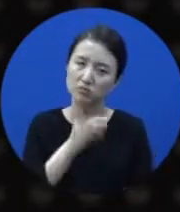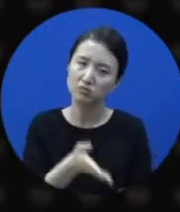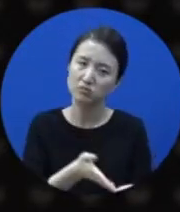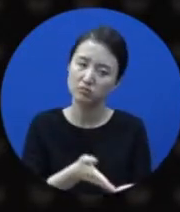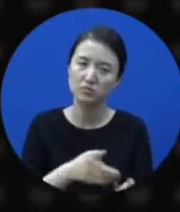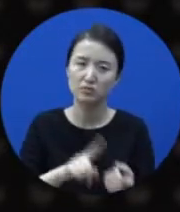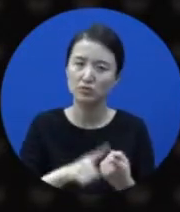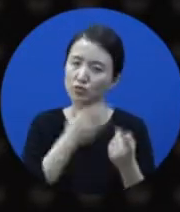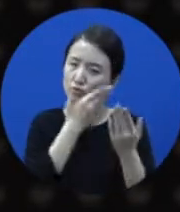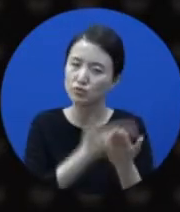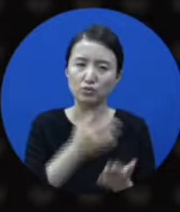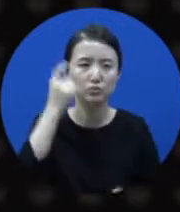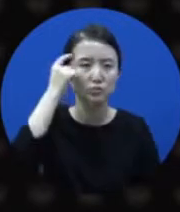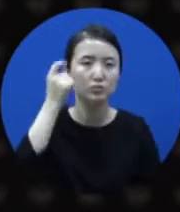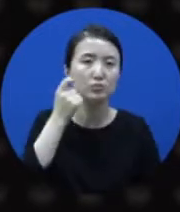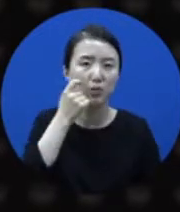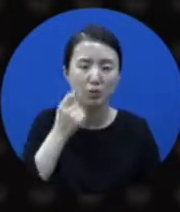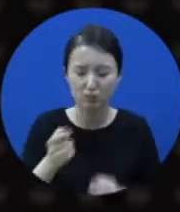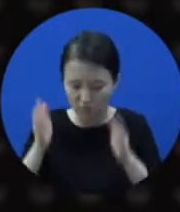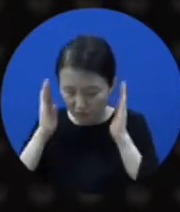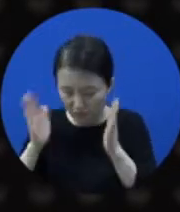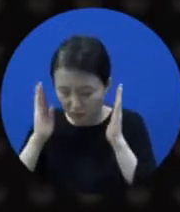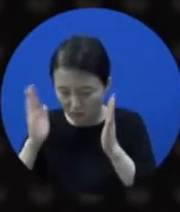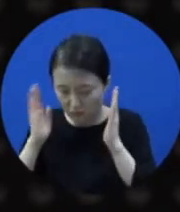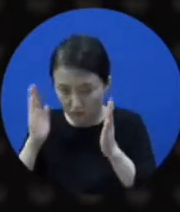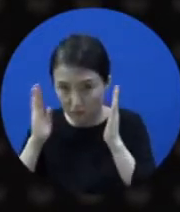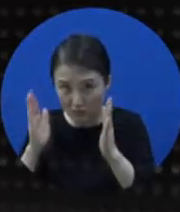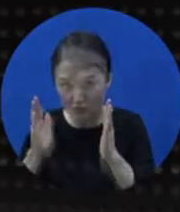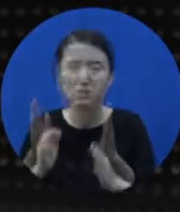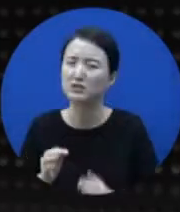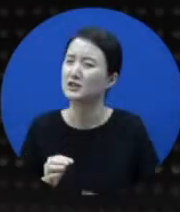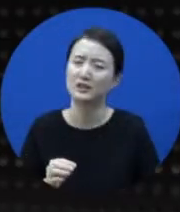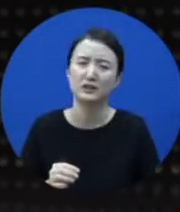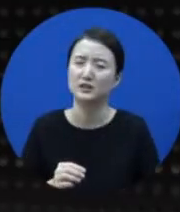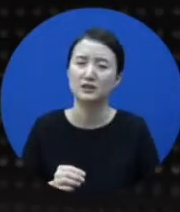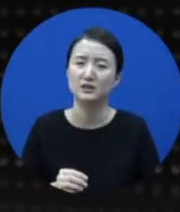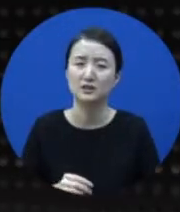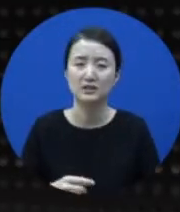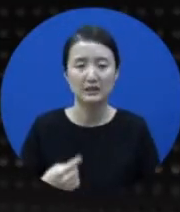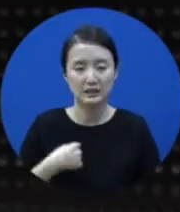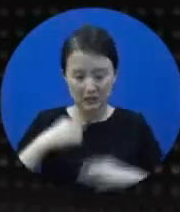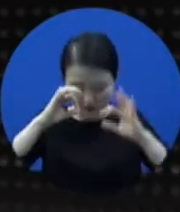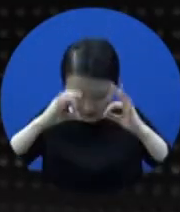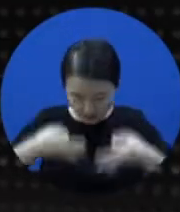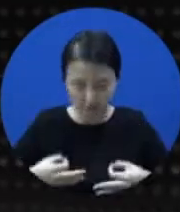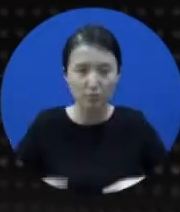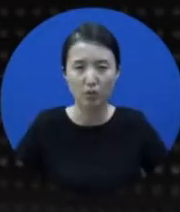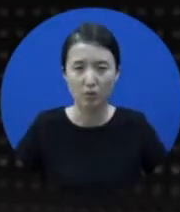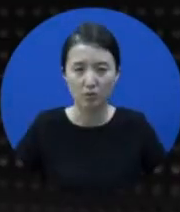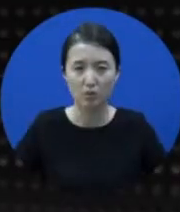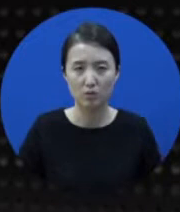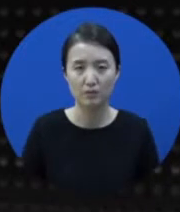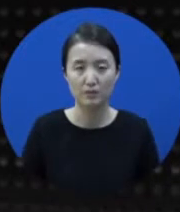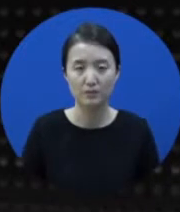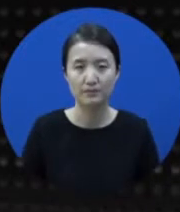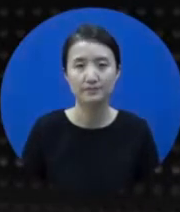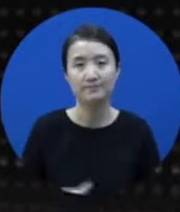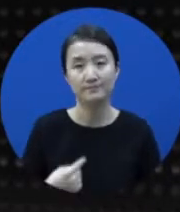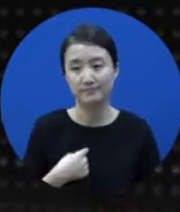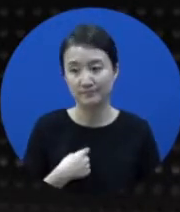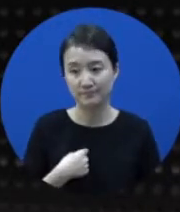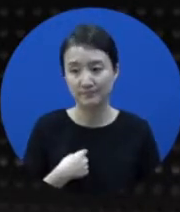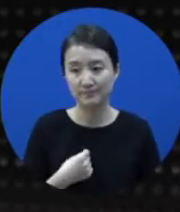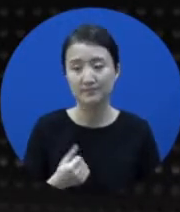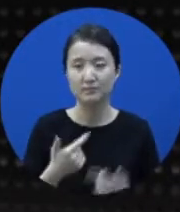그러면서 누구 탓, 누구 탓, 누구 탓을 한단 말이에요. 아닙니다. 저는 지방에 있거든요. 전 지금 부산에